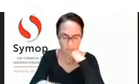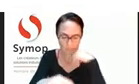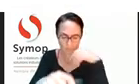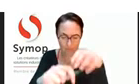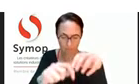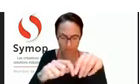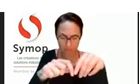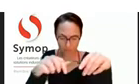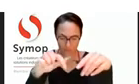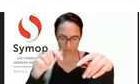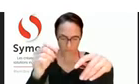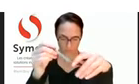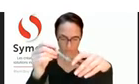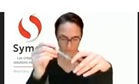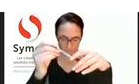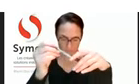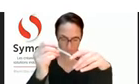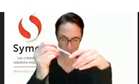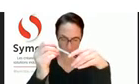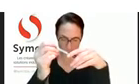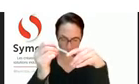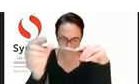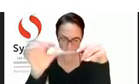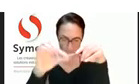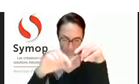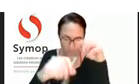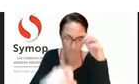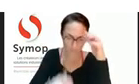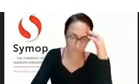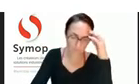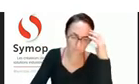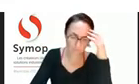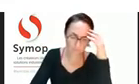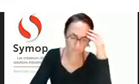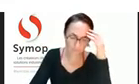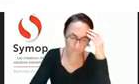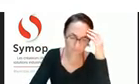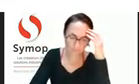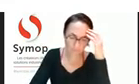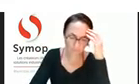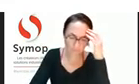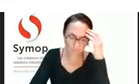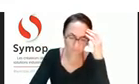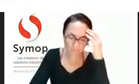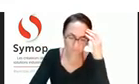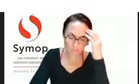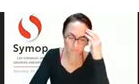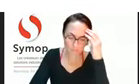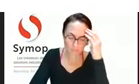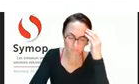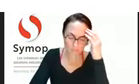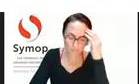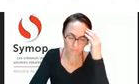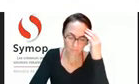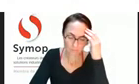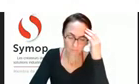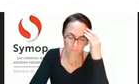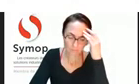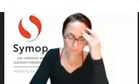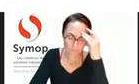fait quels sont les indicateurs d'usure qu'on peut ressortir du système.